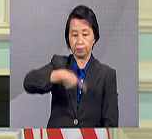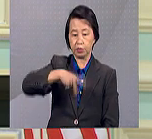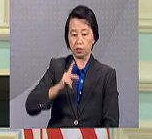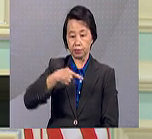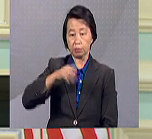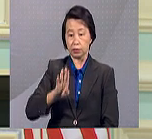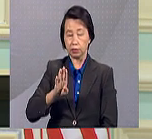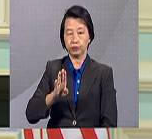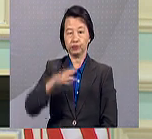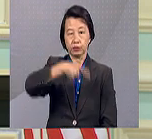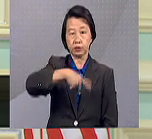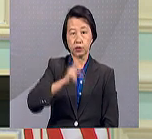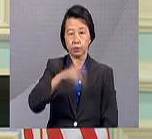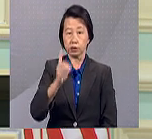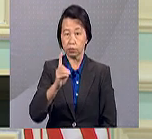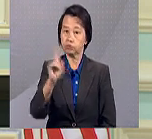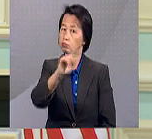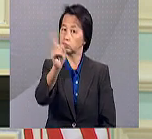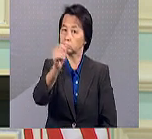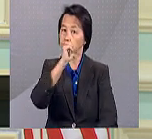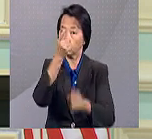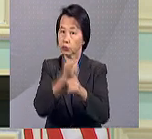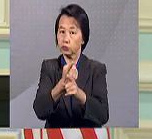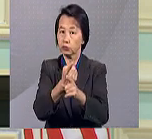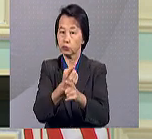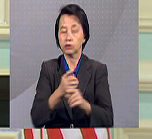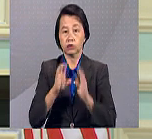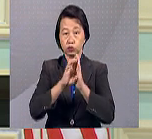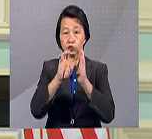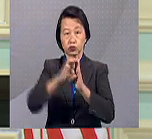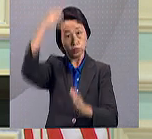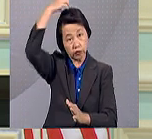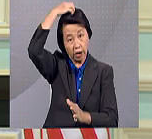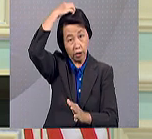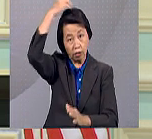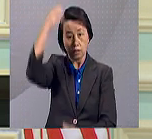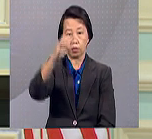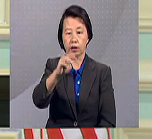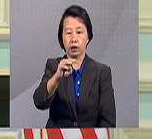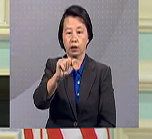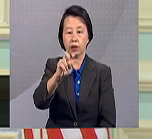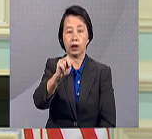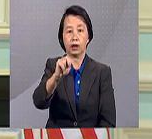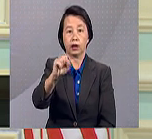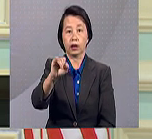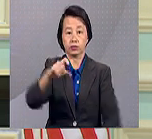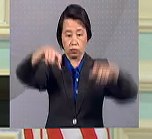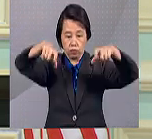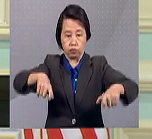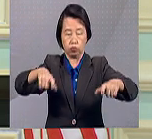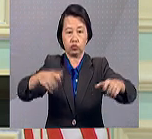so di PKPD itu tidak betul. Sebagai contoh, di Selangor Mansion, apabila di lockdown,